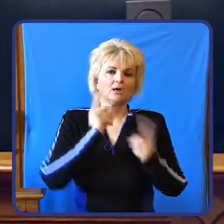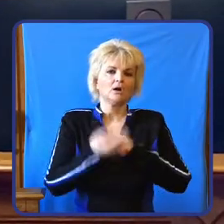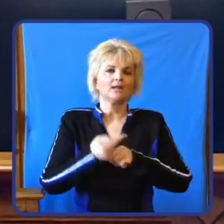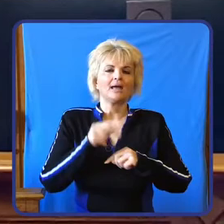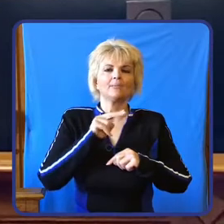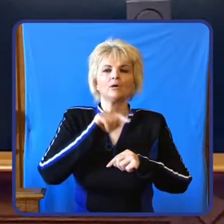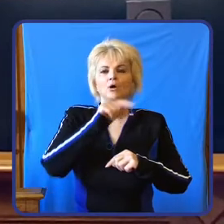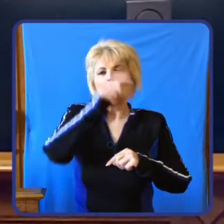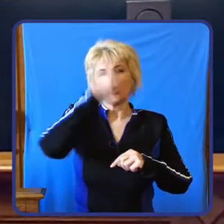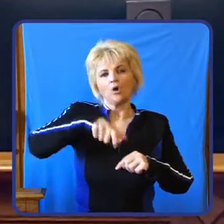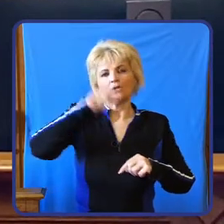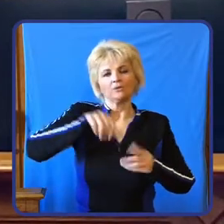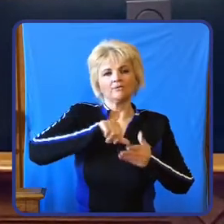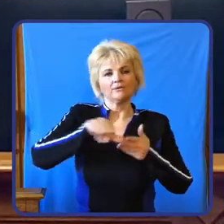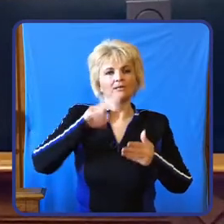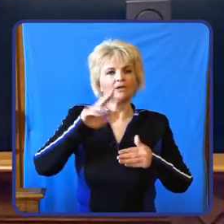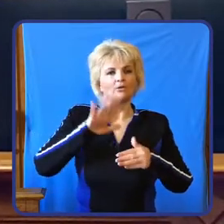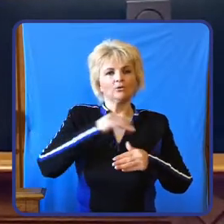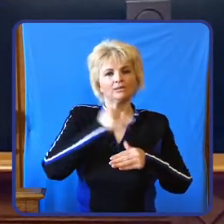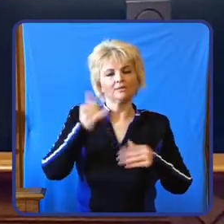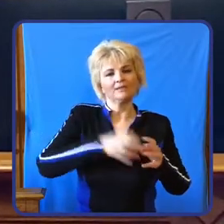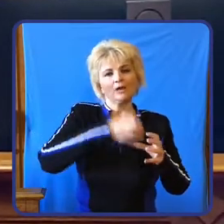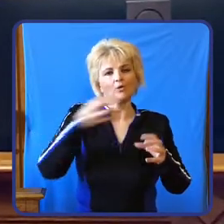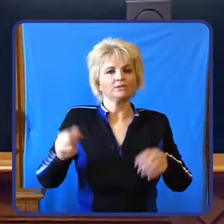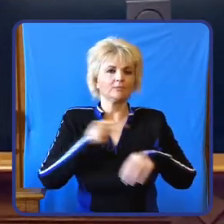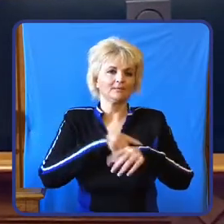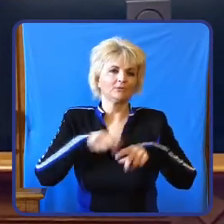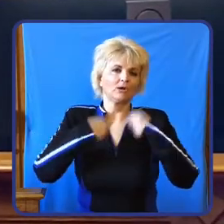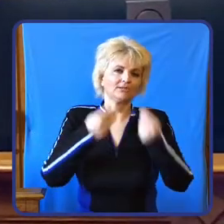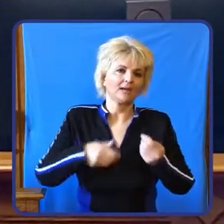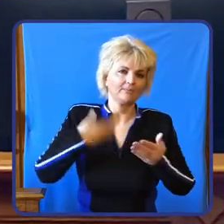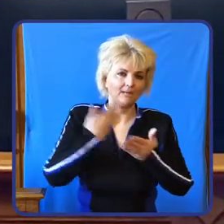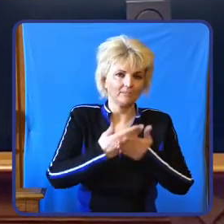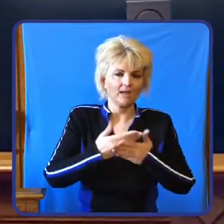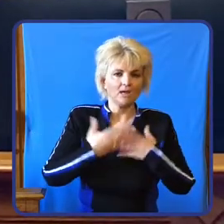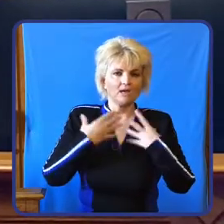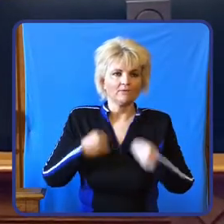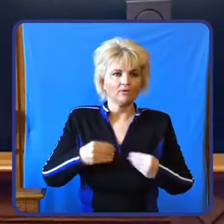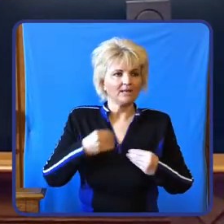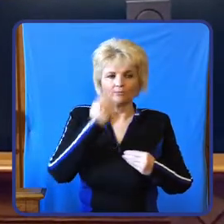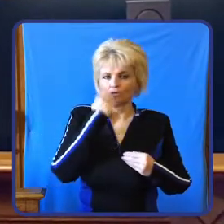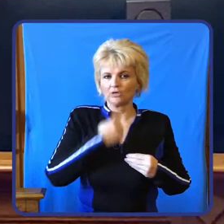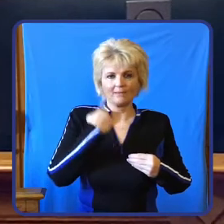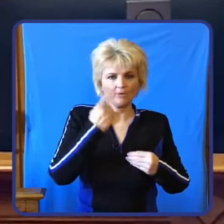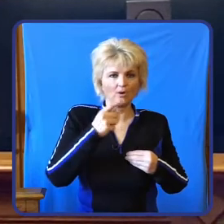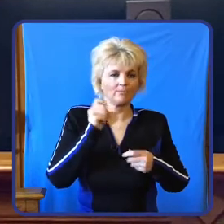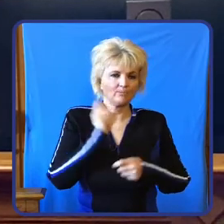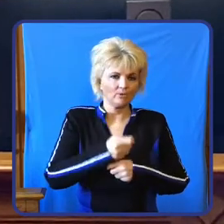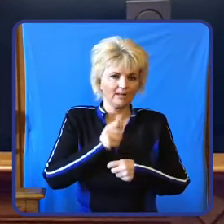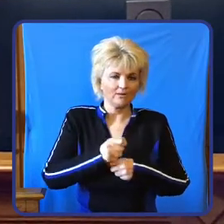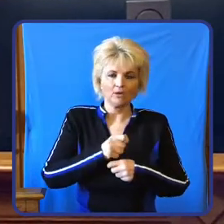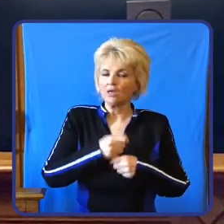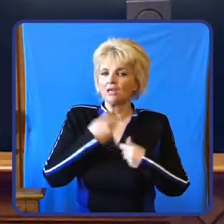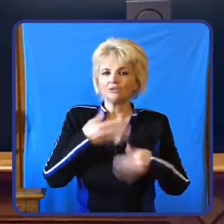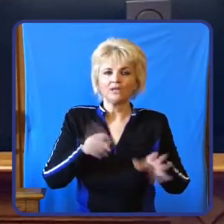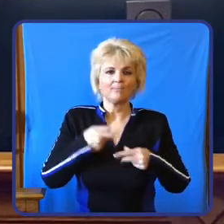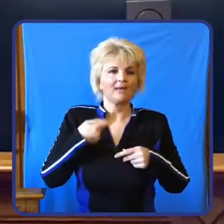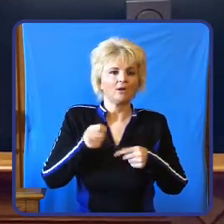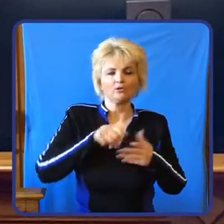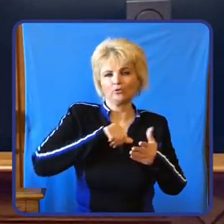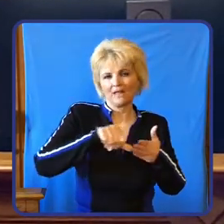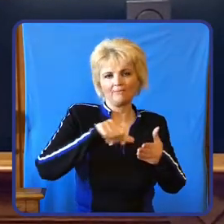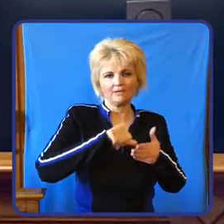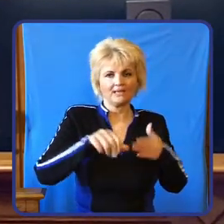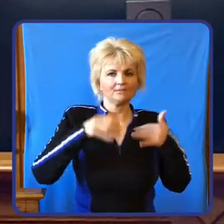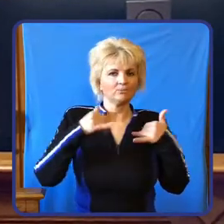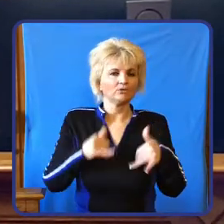azok fizetik, akik, hogyha 5 évnél hosszabb időre adták bérbe a földjüket, mert nem maguk művelik, akkor semmilyen adót nem fizettek utána eddig,